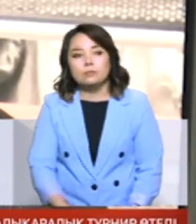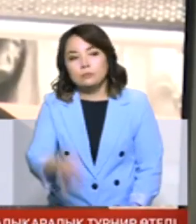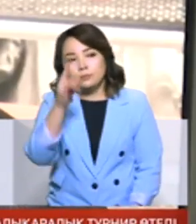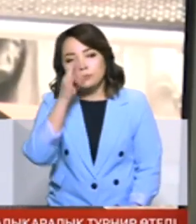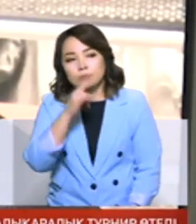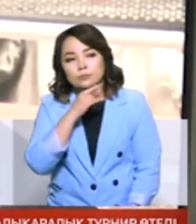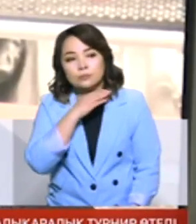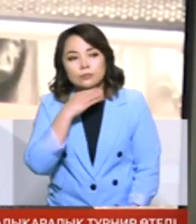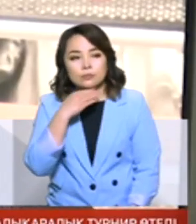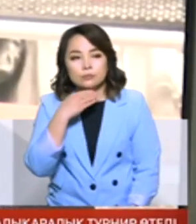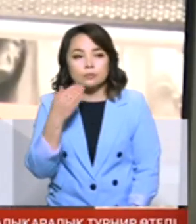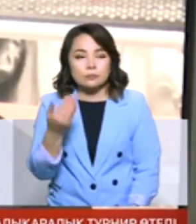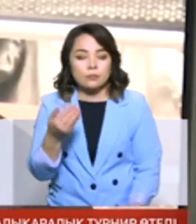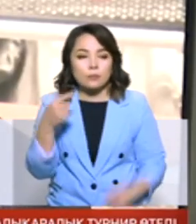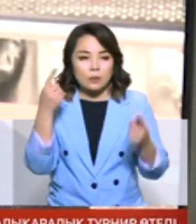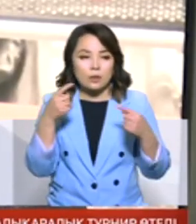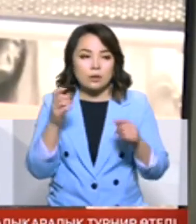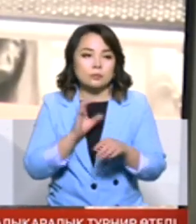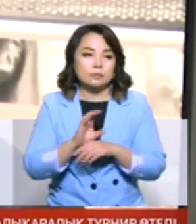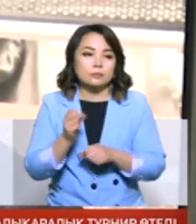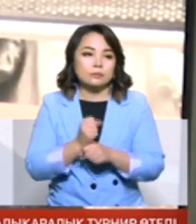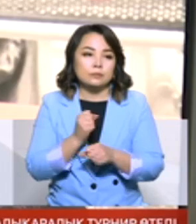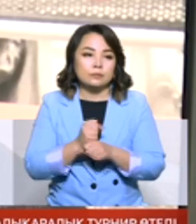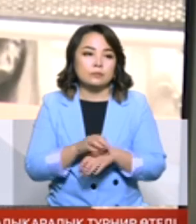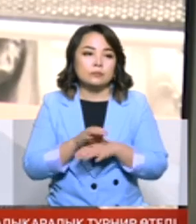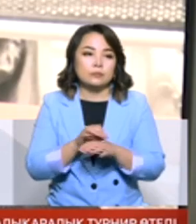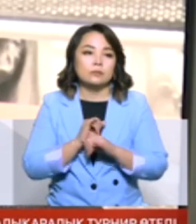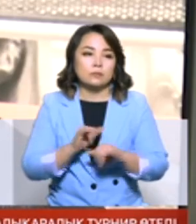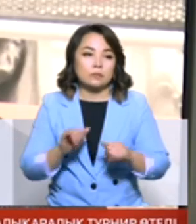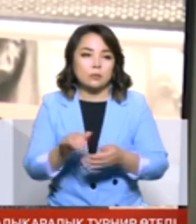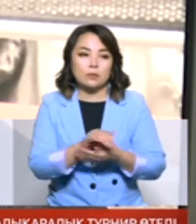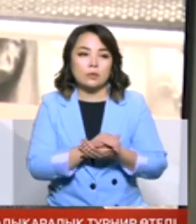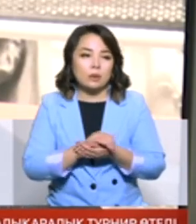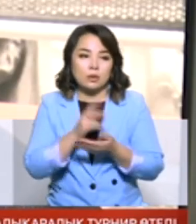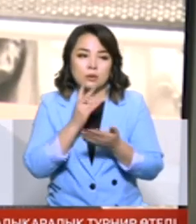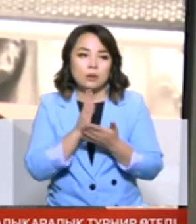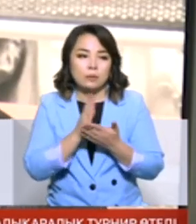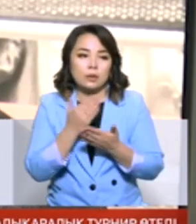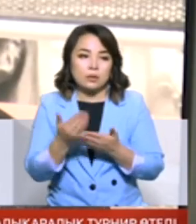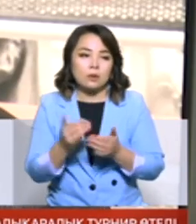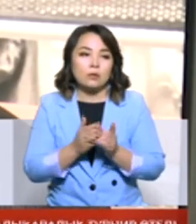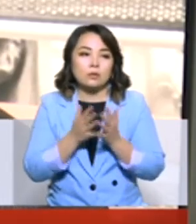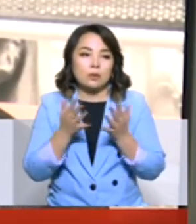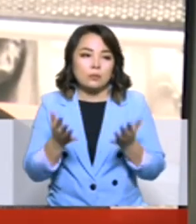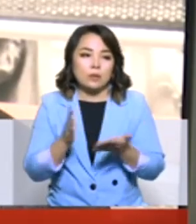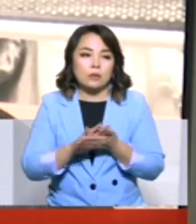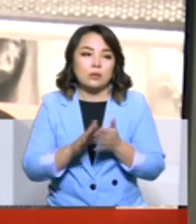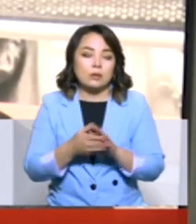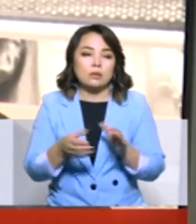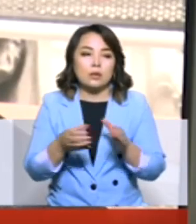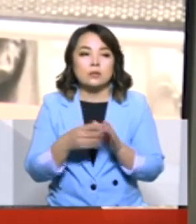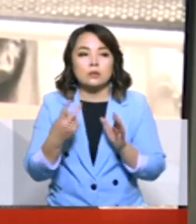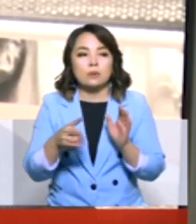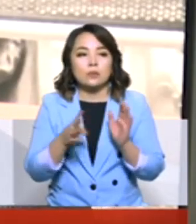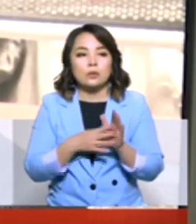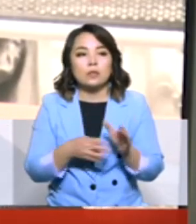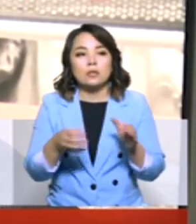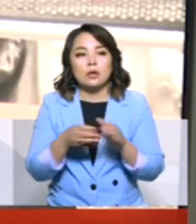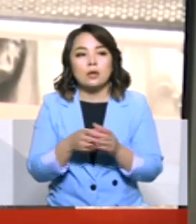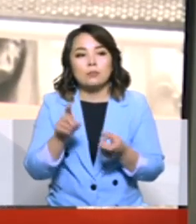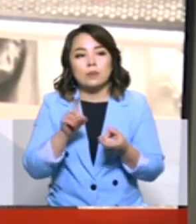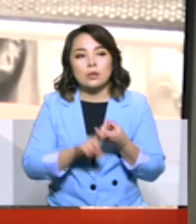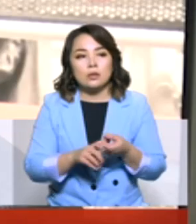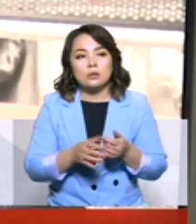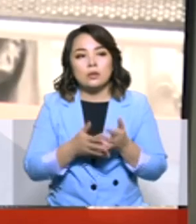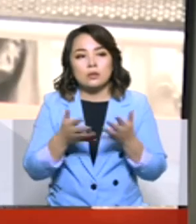Қазақстанның етін, мал өнімдерін экспортқа шығару бойынша да ынтымақтастықты дамытудамыз. Кеңейтілген әріптестік келісіміне сәйкес 29 сала бойынша байланысымыз